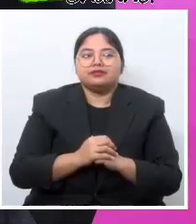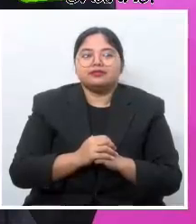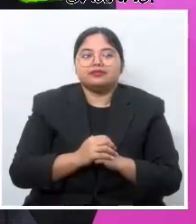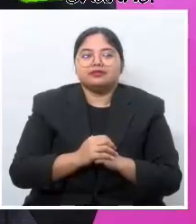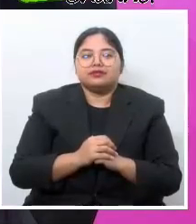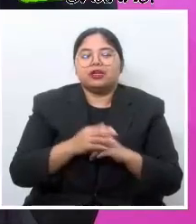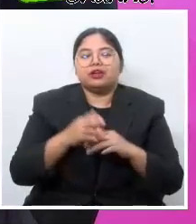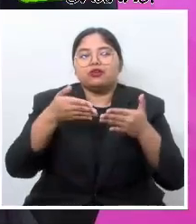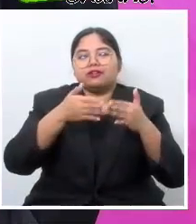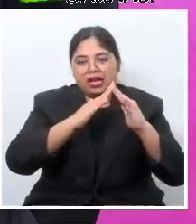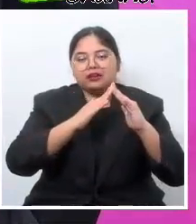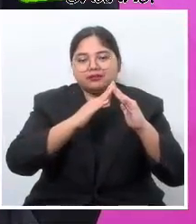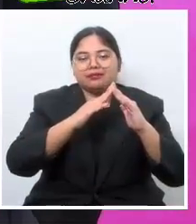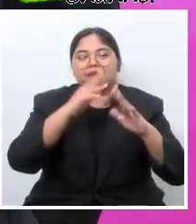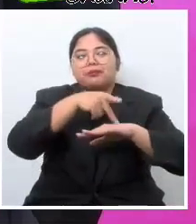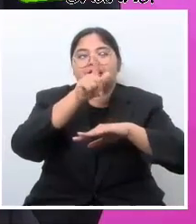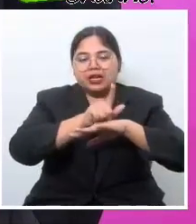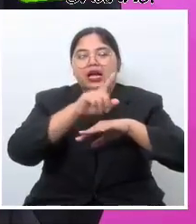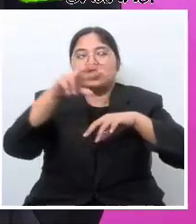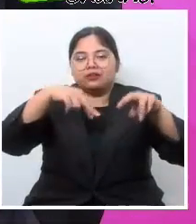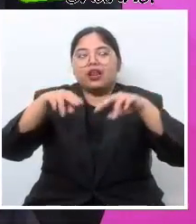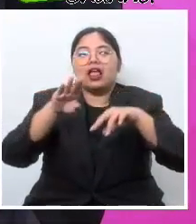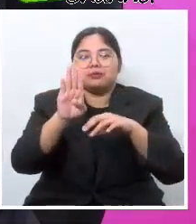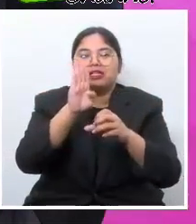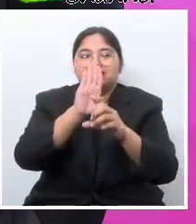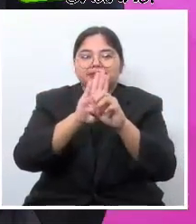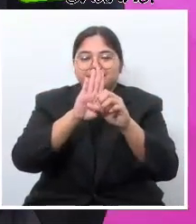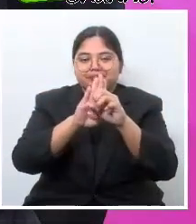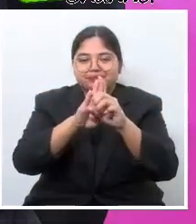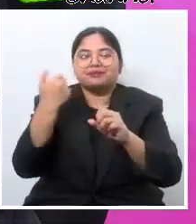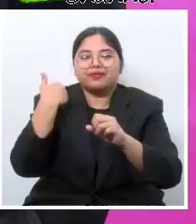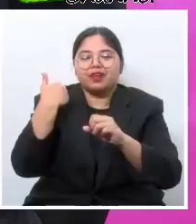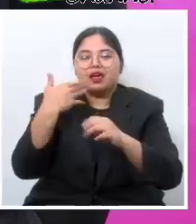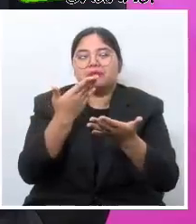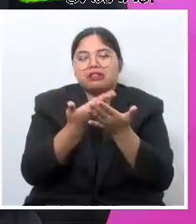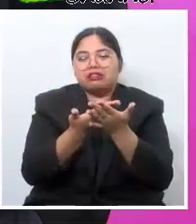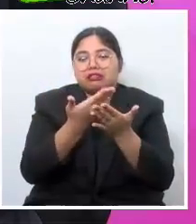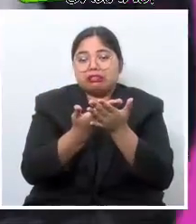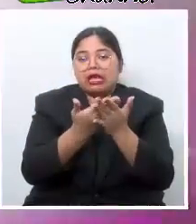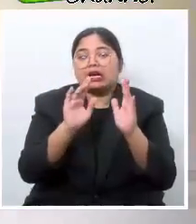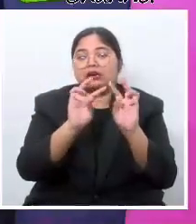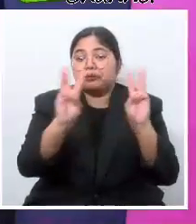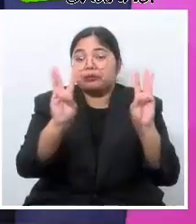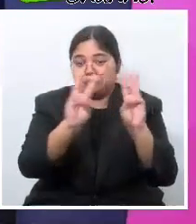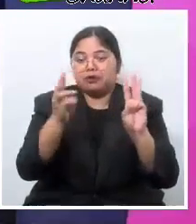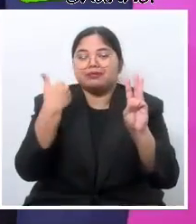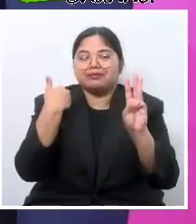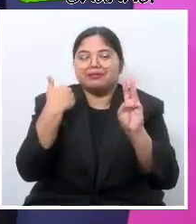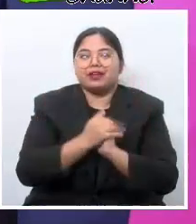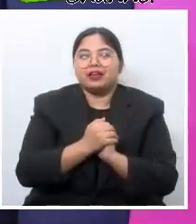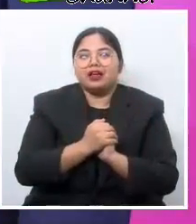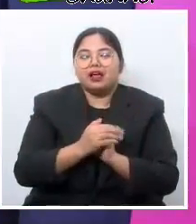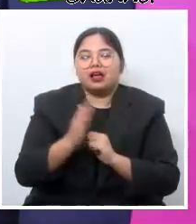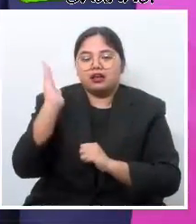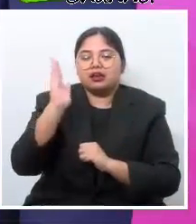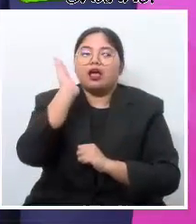ผู้ก่อตั้งและประธานเจ้าหน้าที่บริหารบริษัทบิตครับผู้เป็นไอคอนิกของตลาดเงินดิจิตอลบิตคอยศาสตราจารย์ดร.